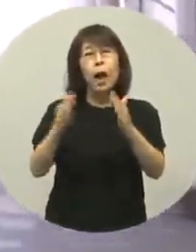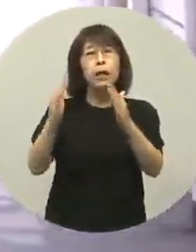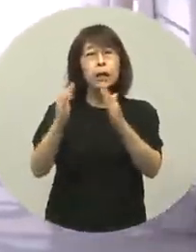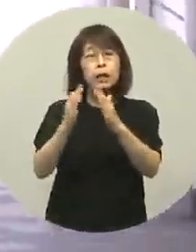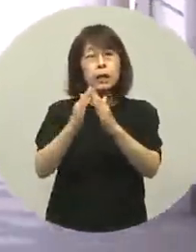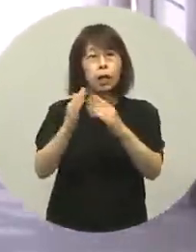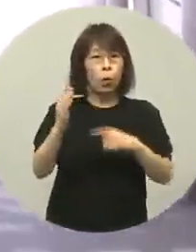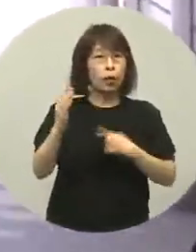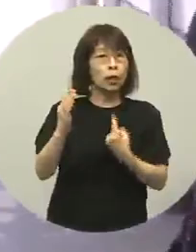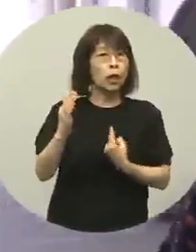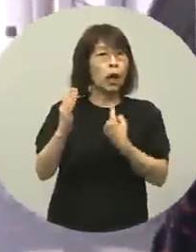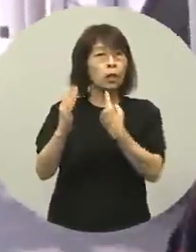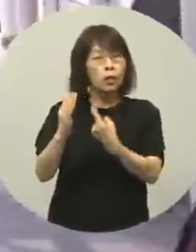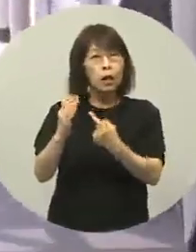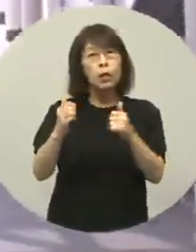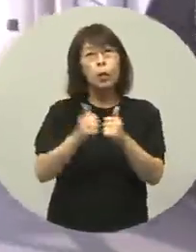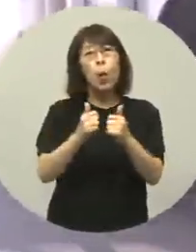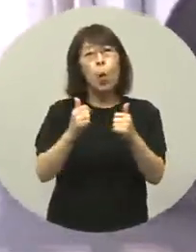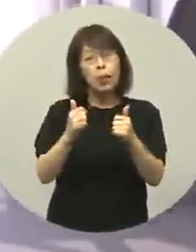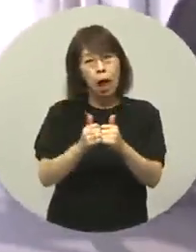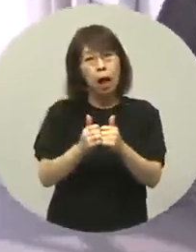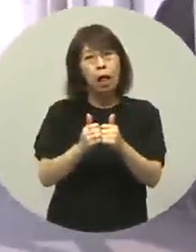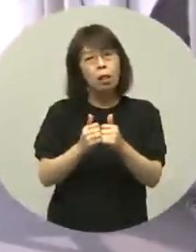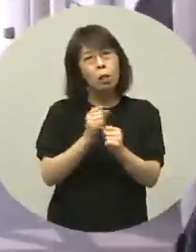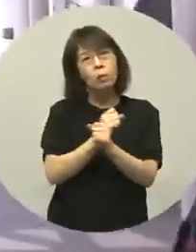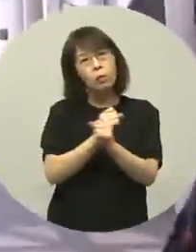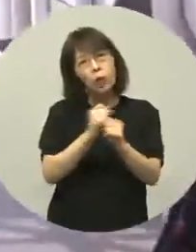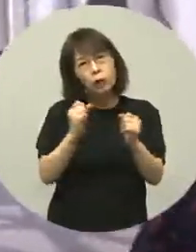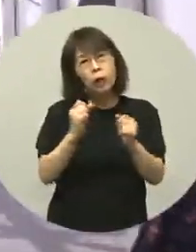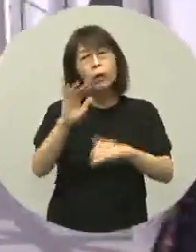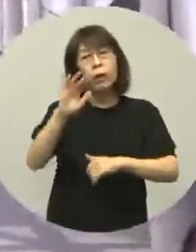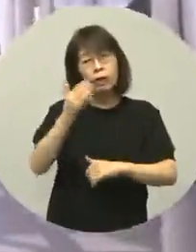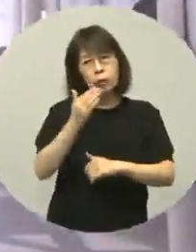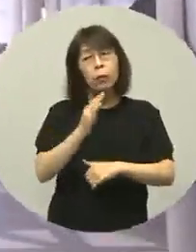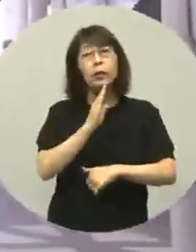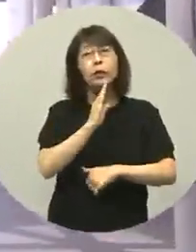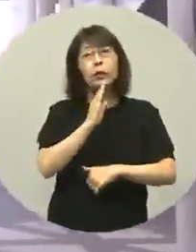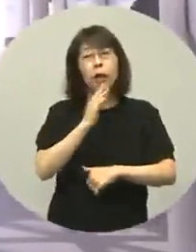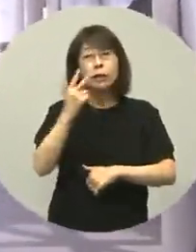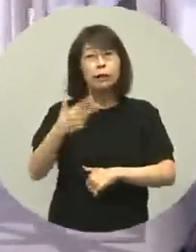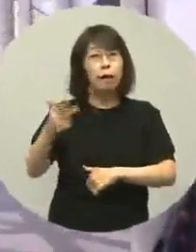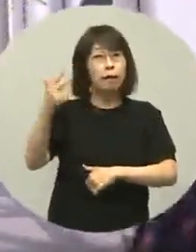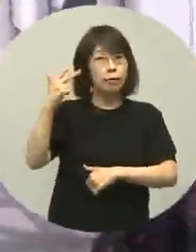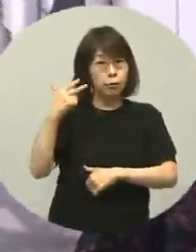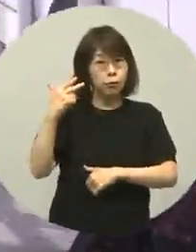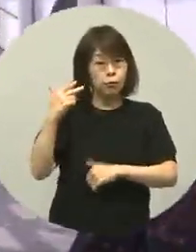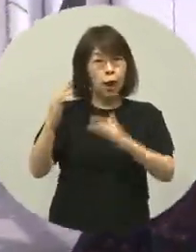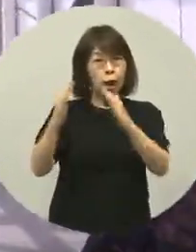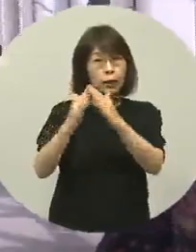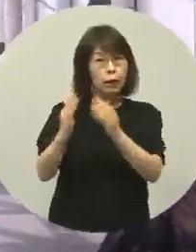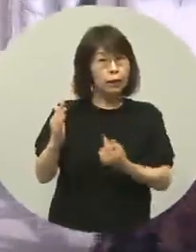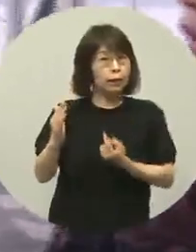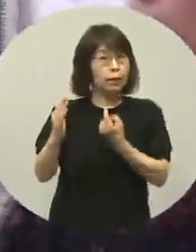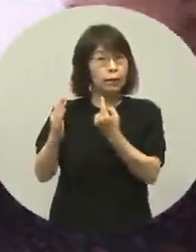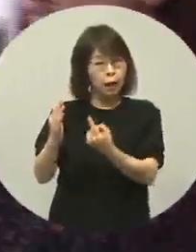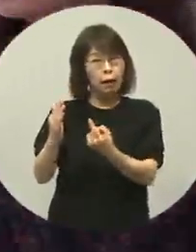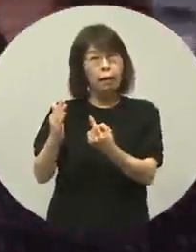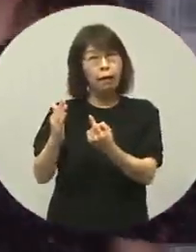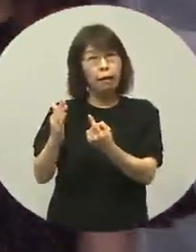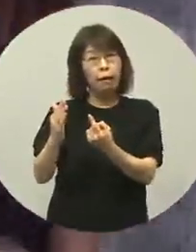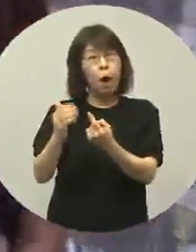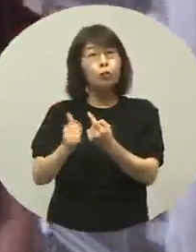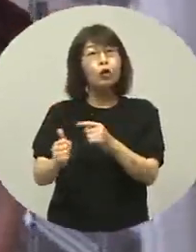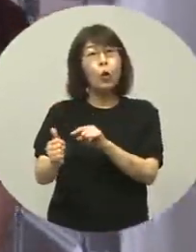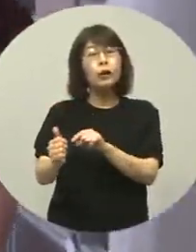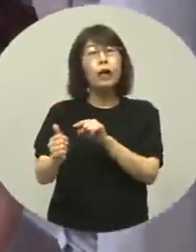伺いして相談を乗るということができなかったんですが、実は先週ご自宅にお伺いできて、その息